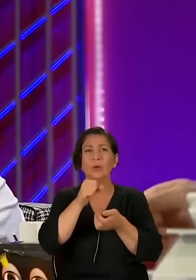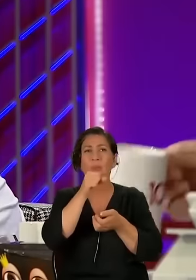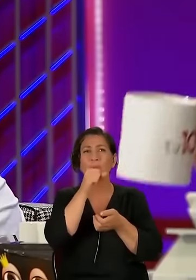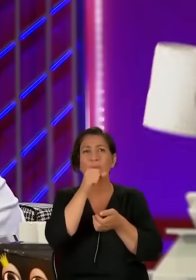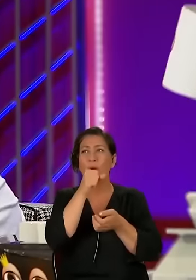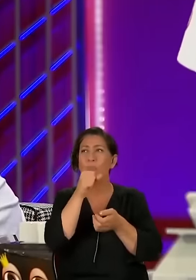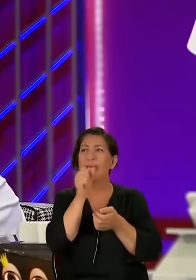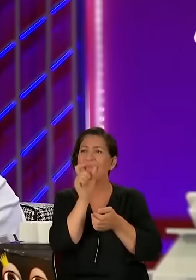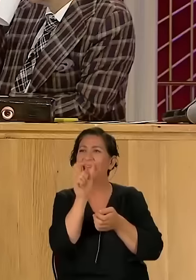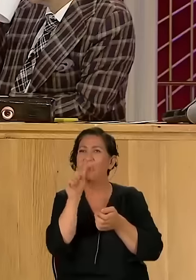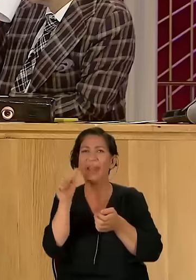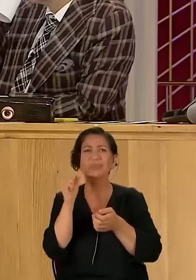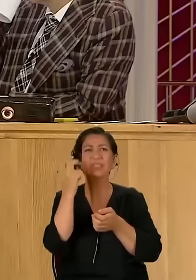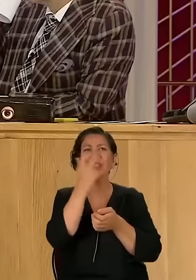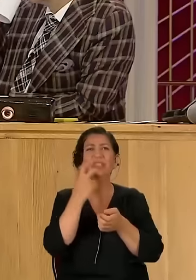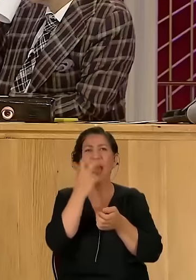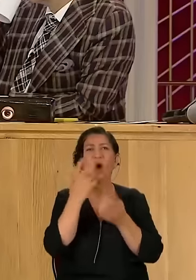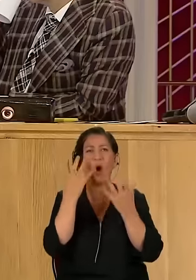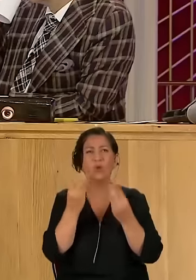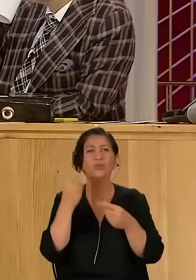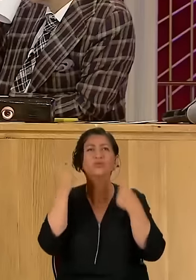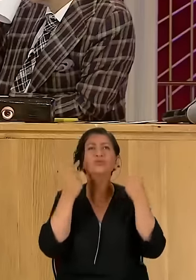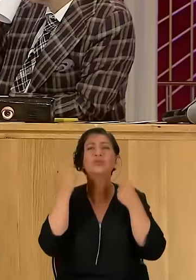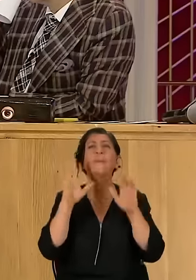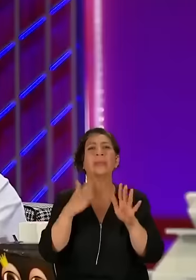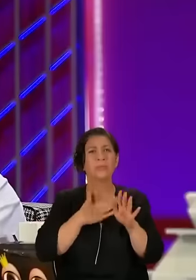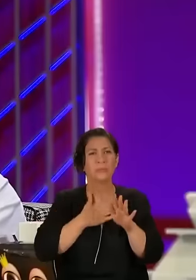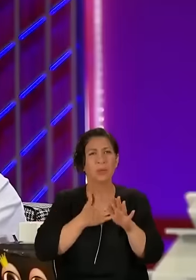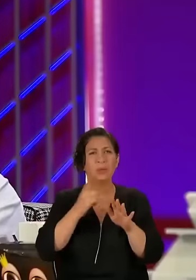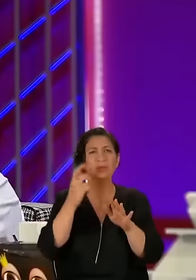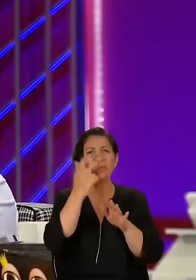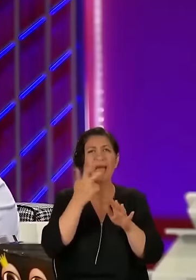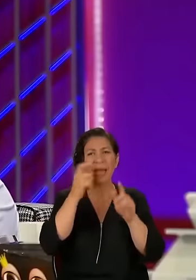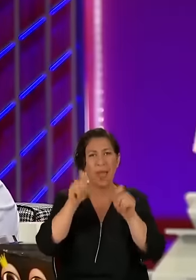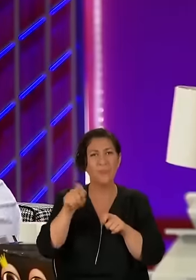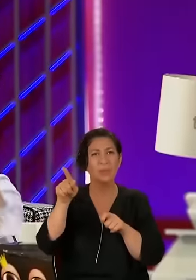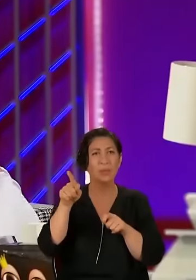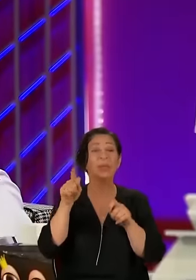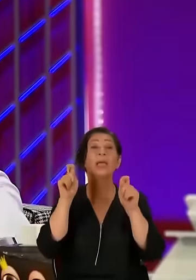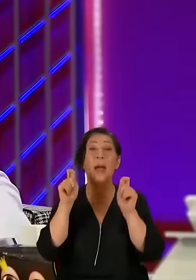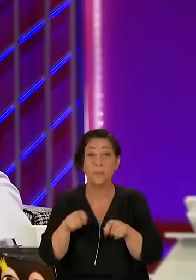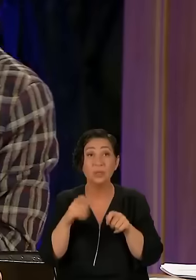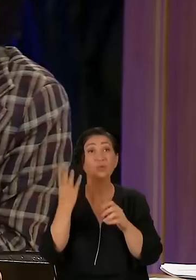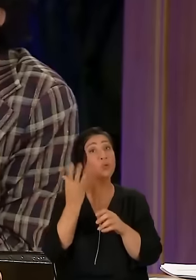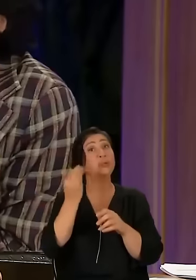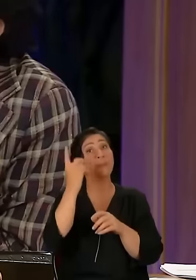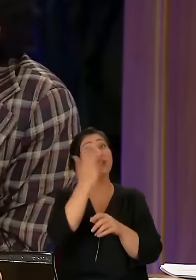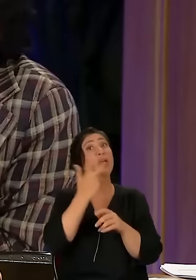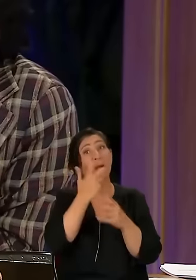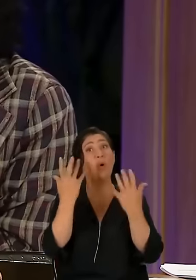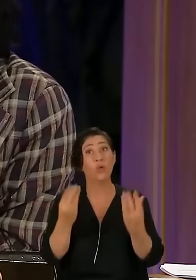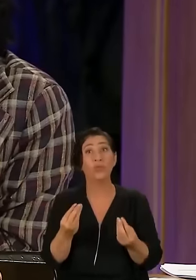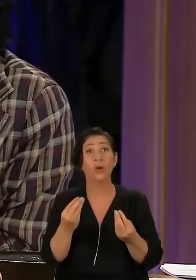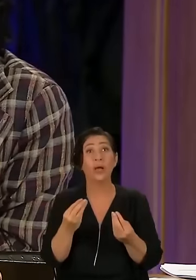Mikrofonda söylediğim kelimelerin şarkı olabileceğini sonra düşünemedim ben. Bunu şarkı haline getirdim Murat. Getirmiş mi? Getirdi de çok güzel bir şarkı